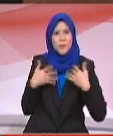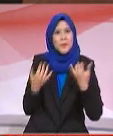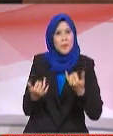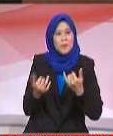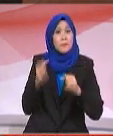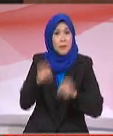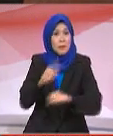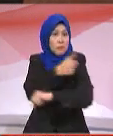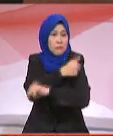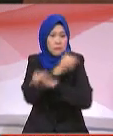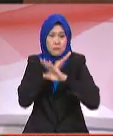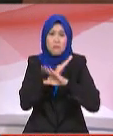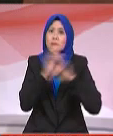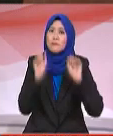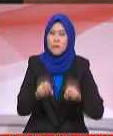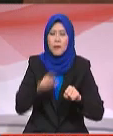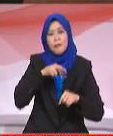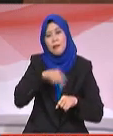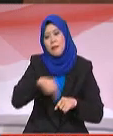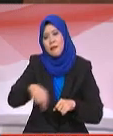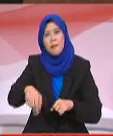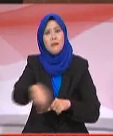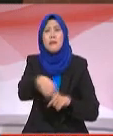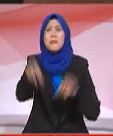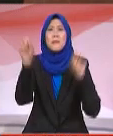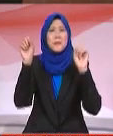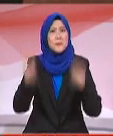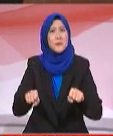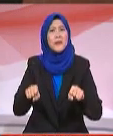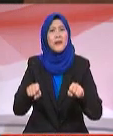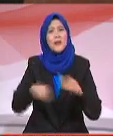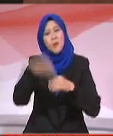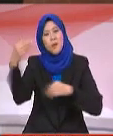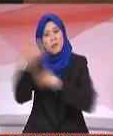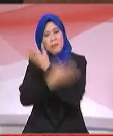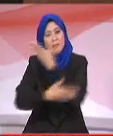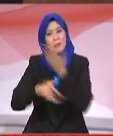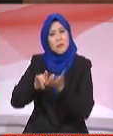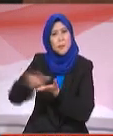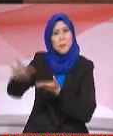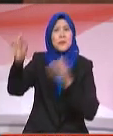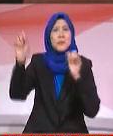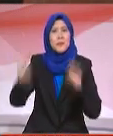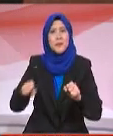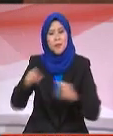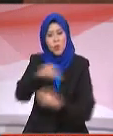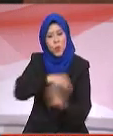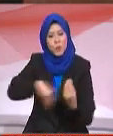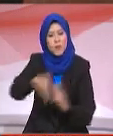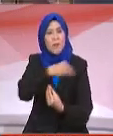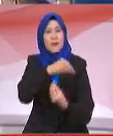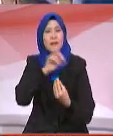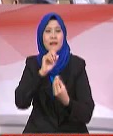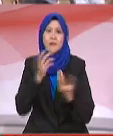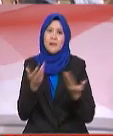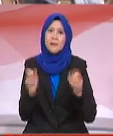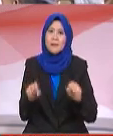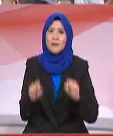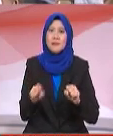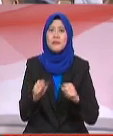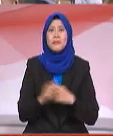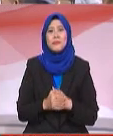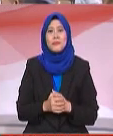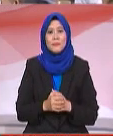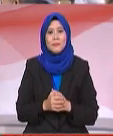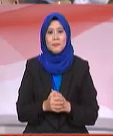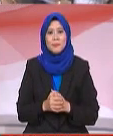kan, kita boleh jalan mana-mana. Kita dah tak takut masalah pun. Kita boleh pergi luar negara ke, nak pergi umrah ke apa. Lebih